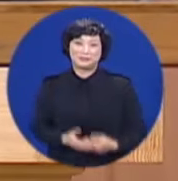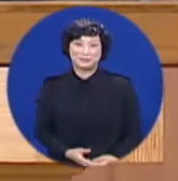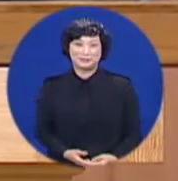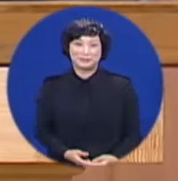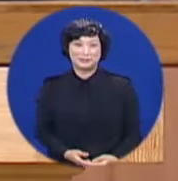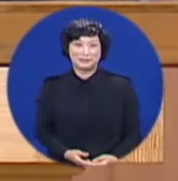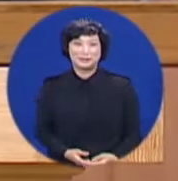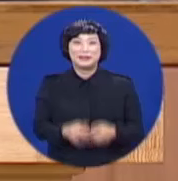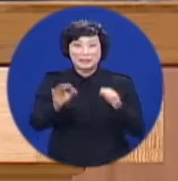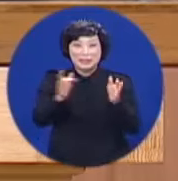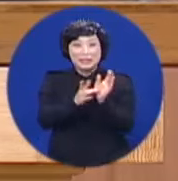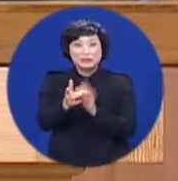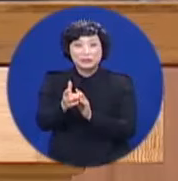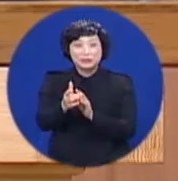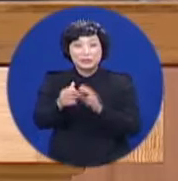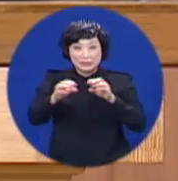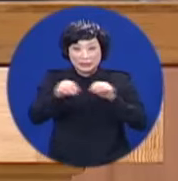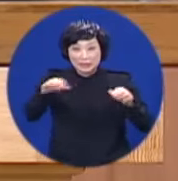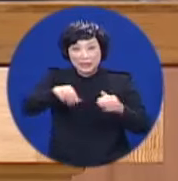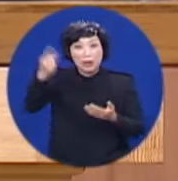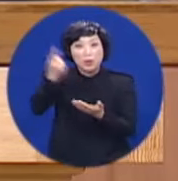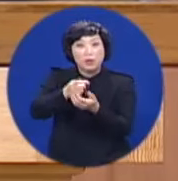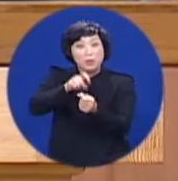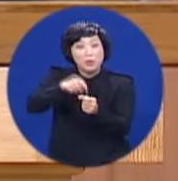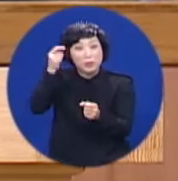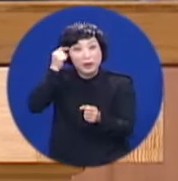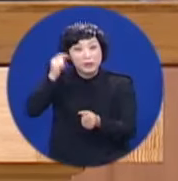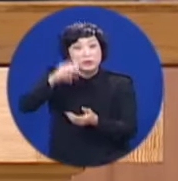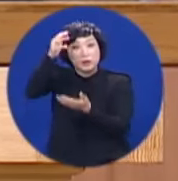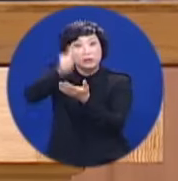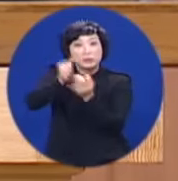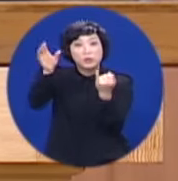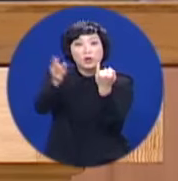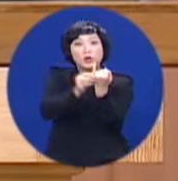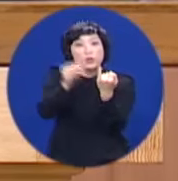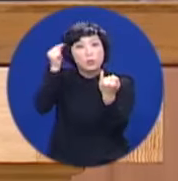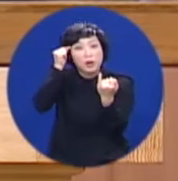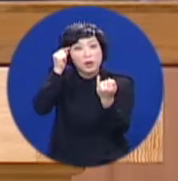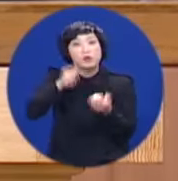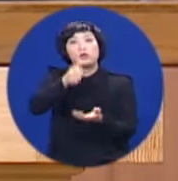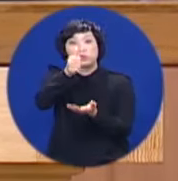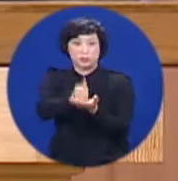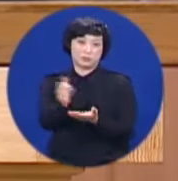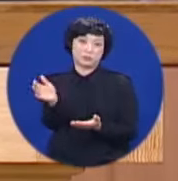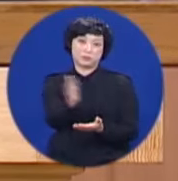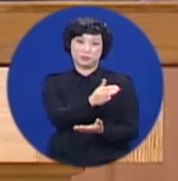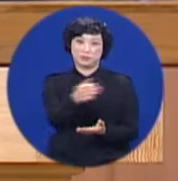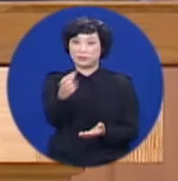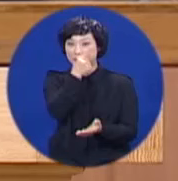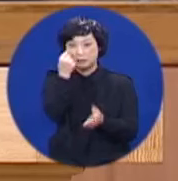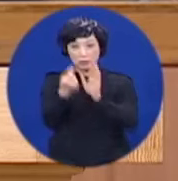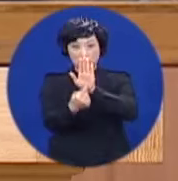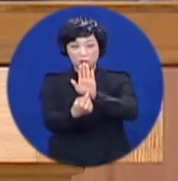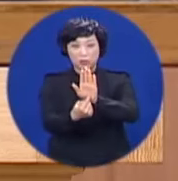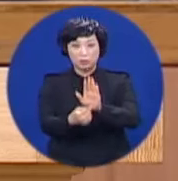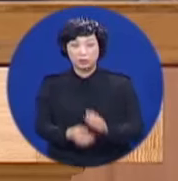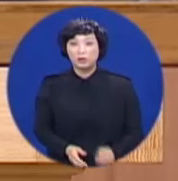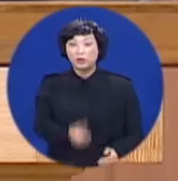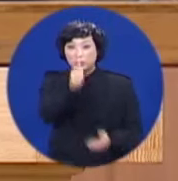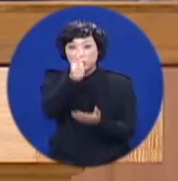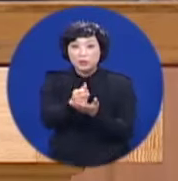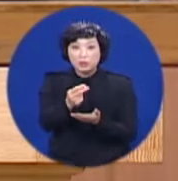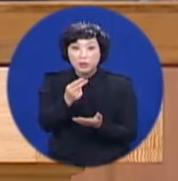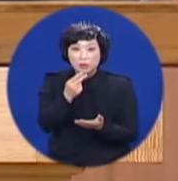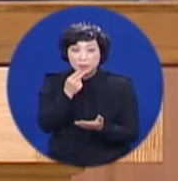예수가 이 땅에 오신 목적은 성령으로 잉태된 것은 죄가 없이 죄 없는 이